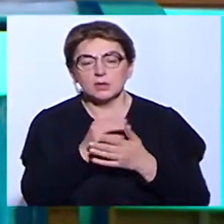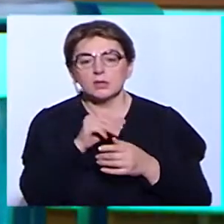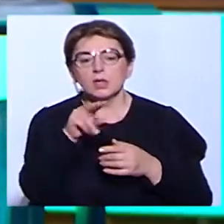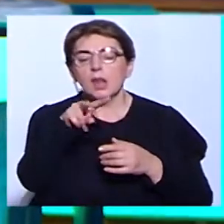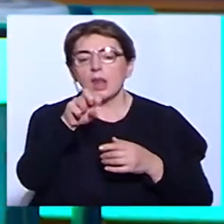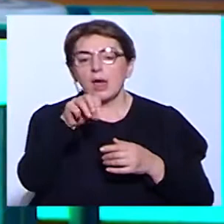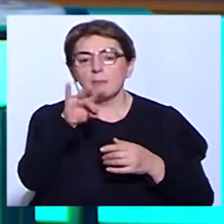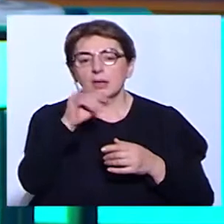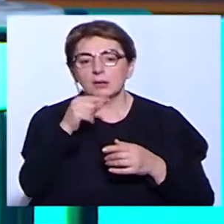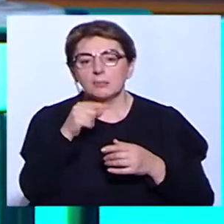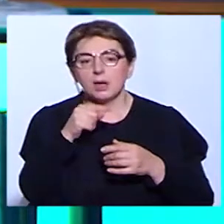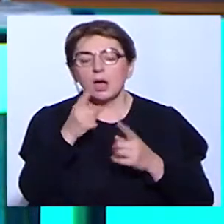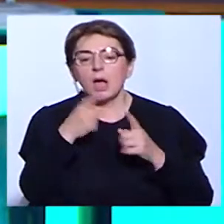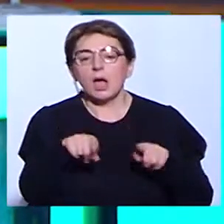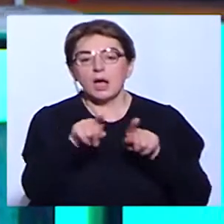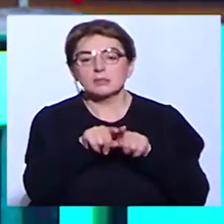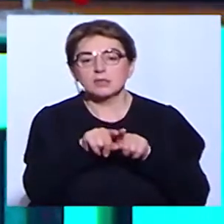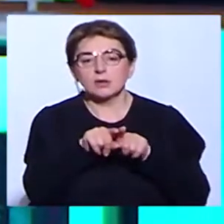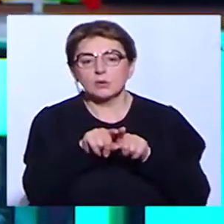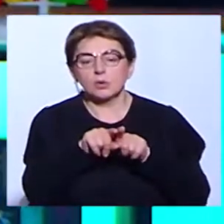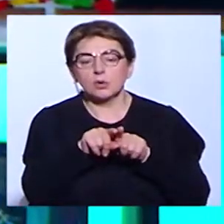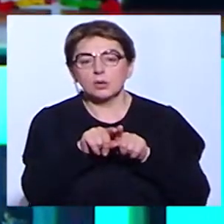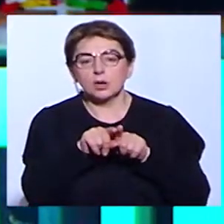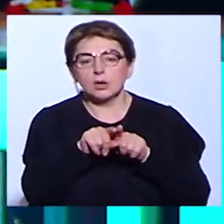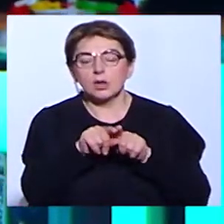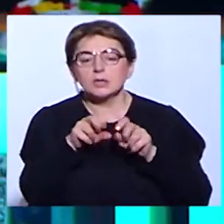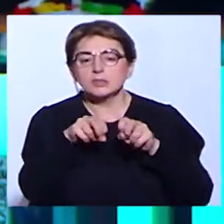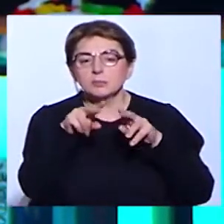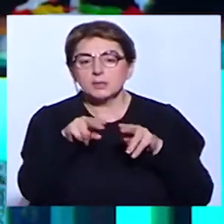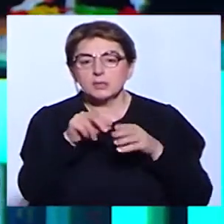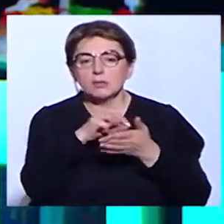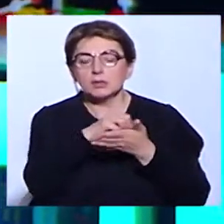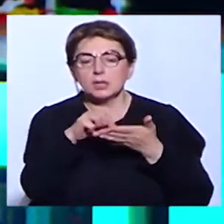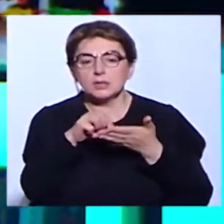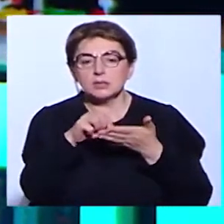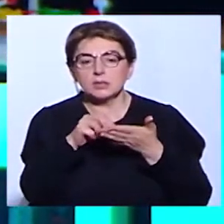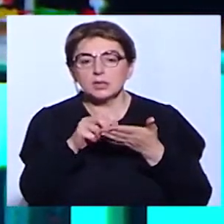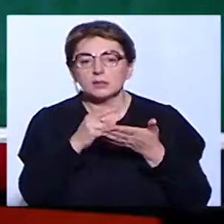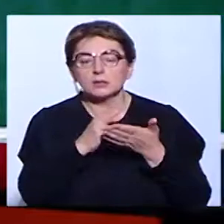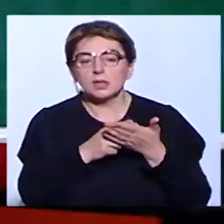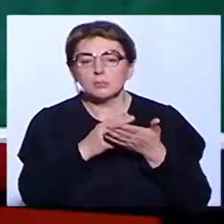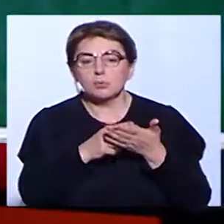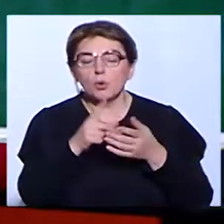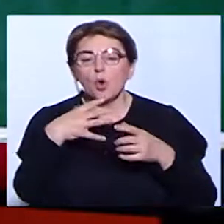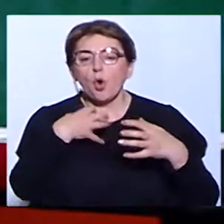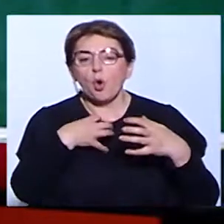ჟან-ბატისტ ლამარკმა ასევე შემოიღო დებულება, რომ იგი